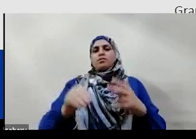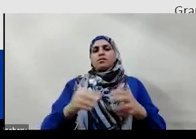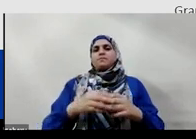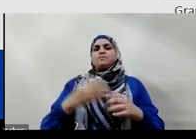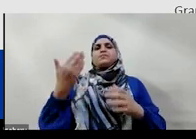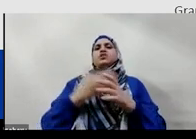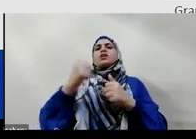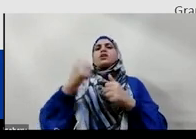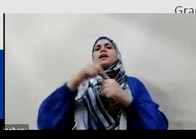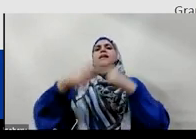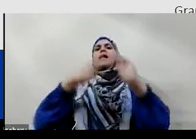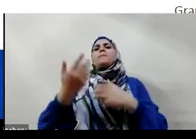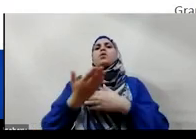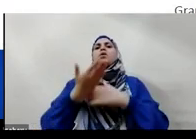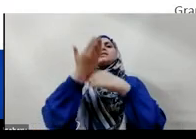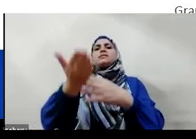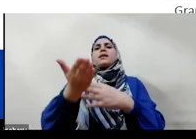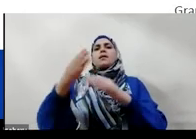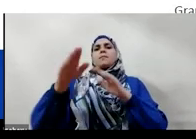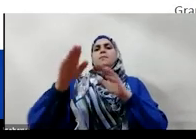استكمل واسلم الابلكيشن في النهايه.